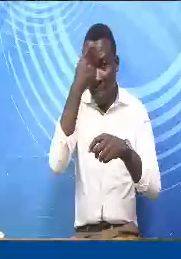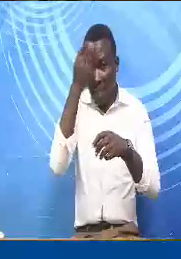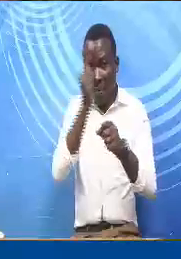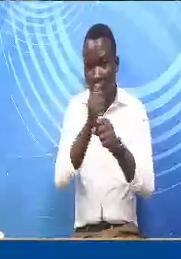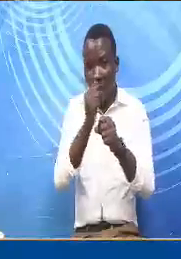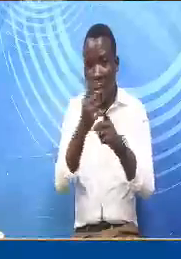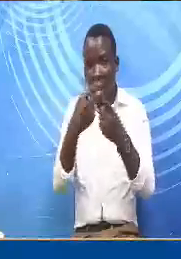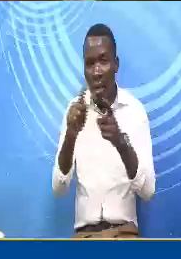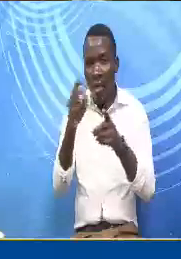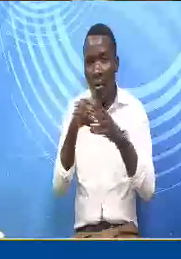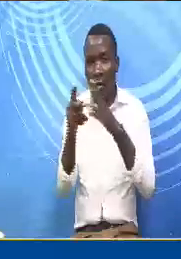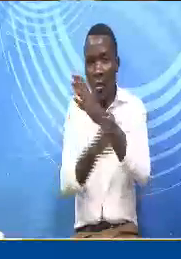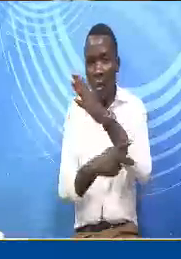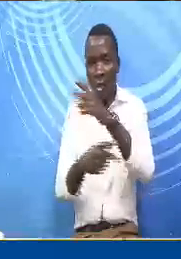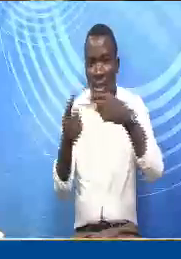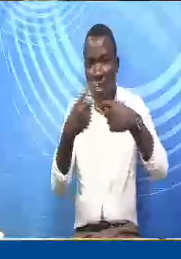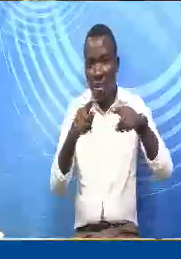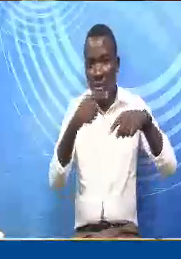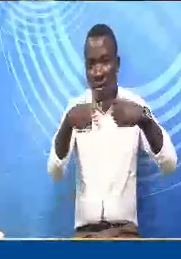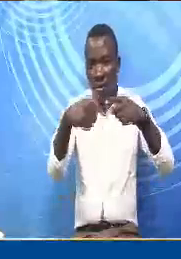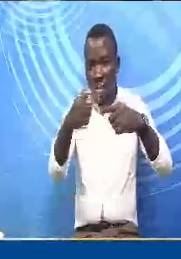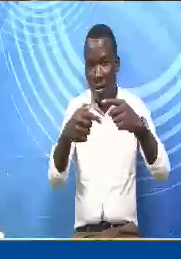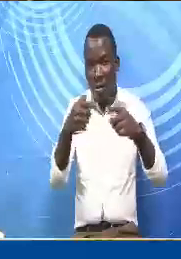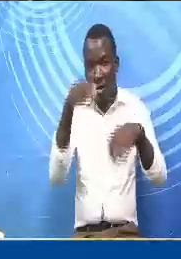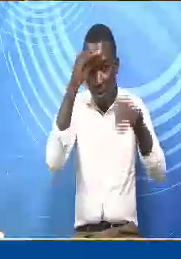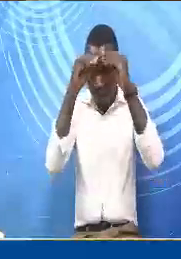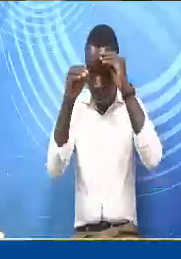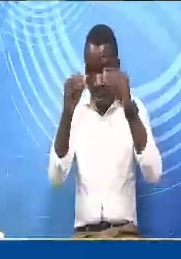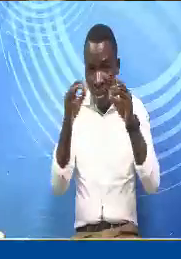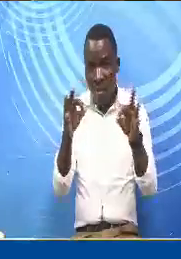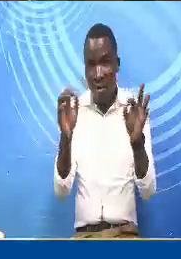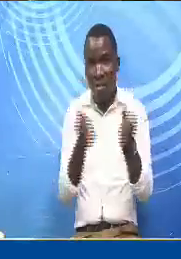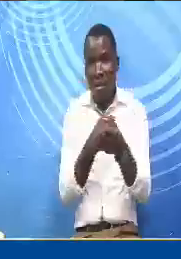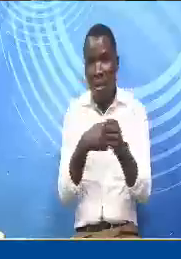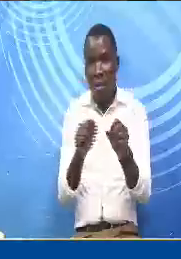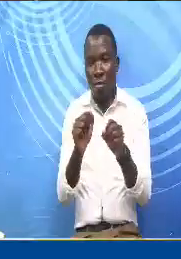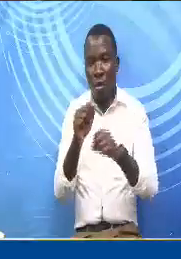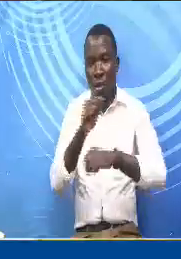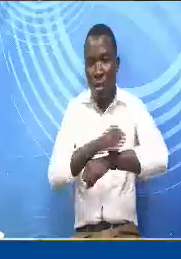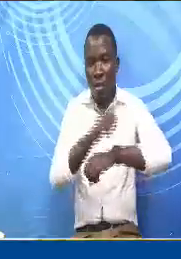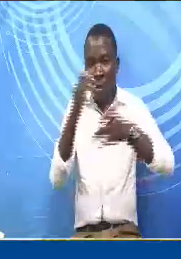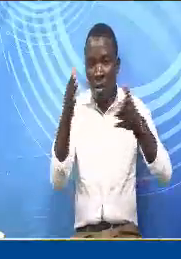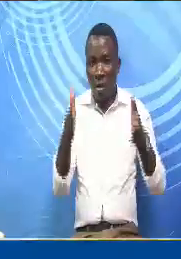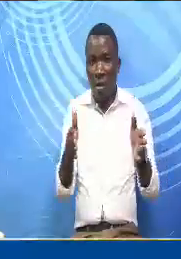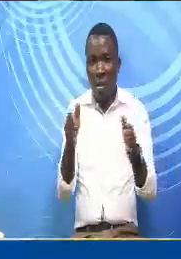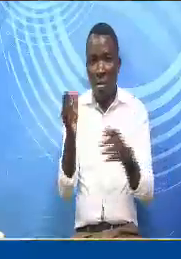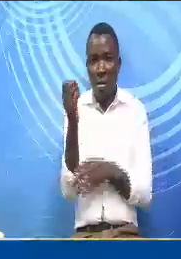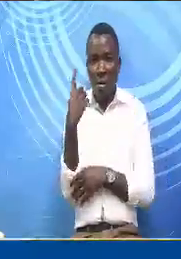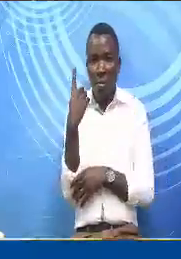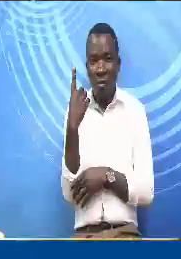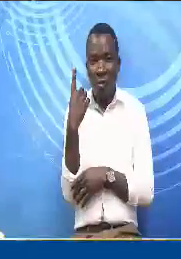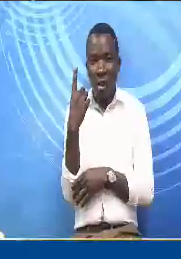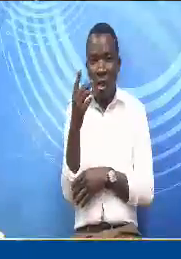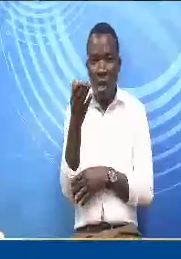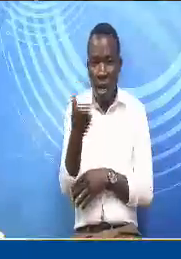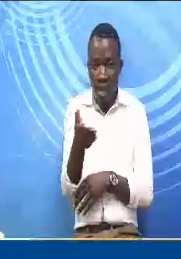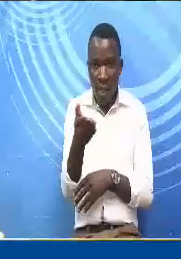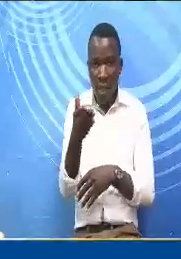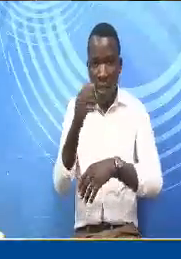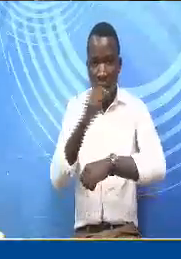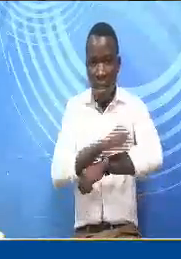bakomeje kwiga. Ntabwo ibintu byabura ingaruka ku munyeshuri, kuko urumva hari abanyeshuri bafata